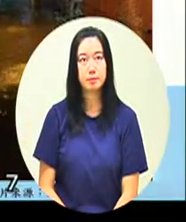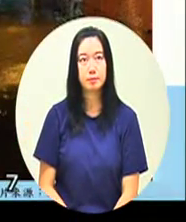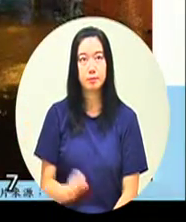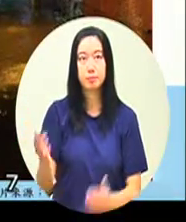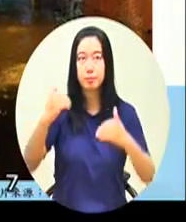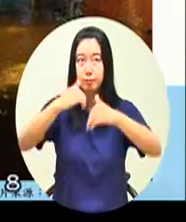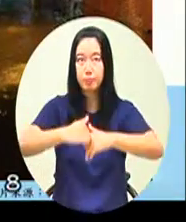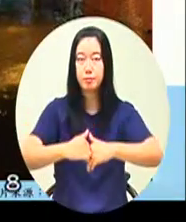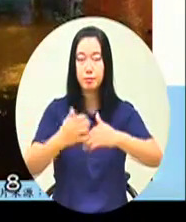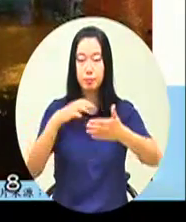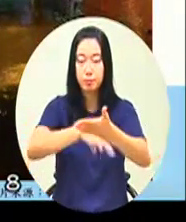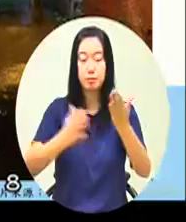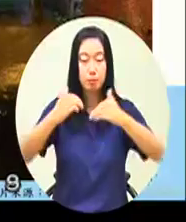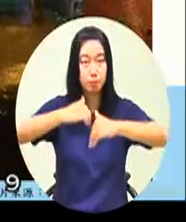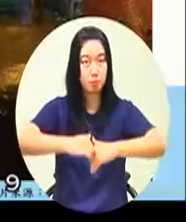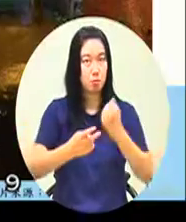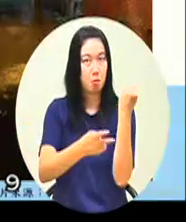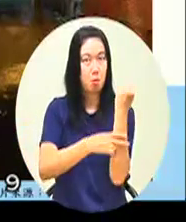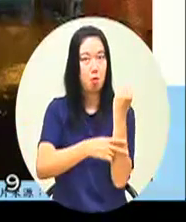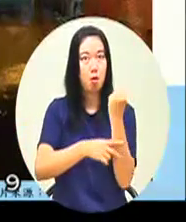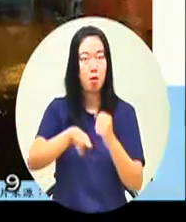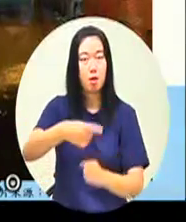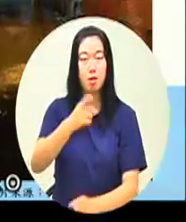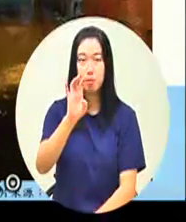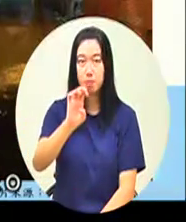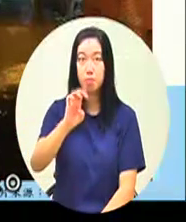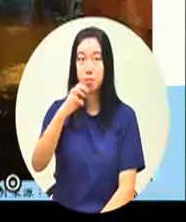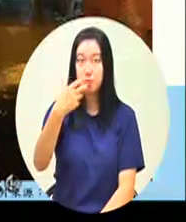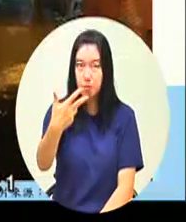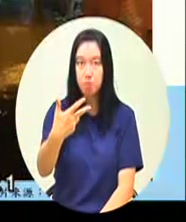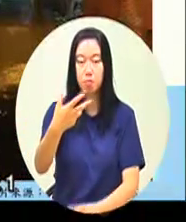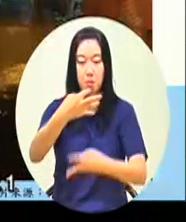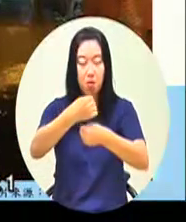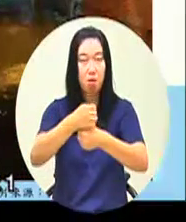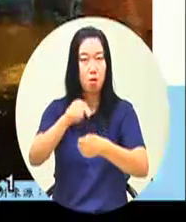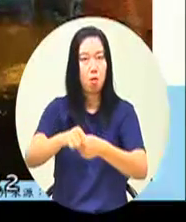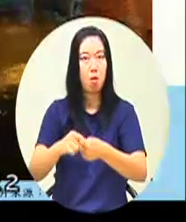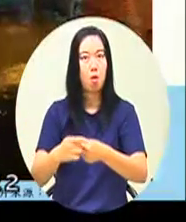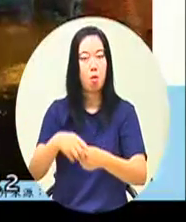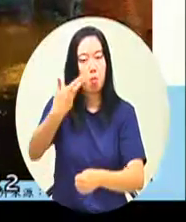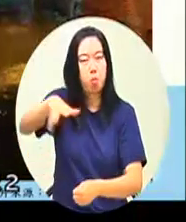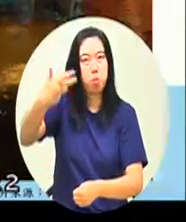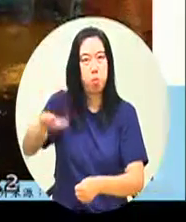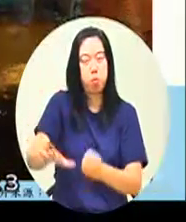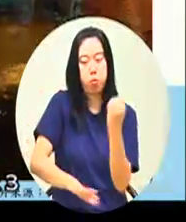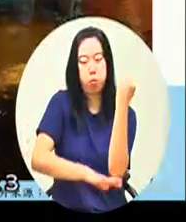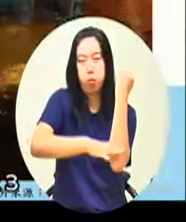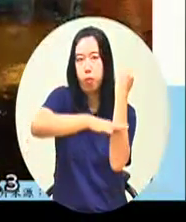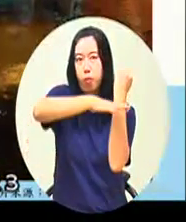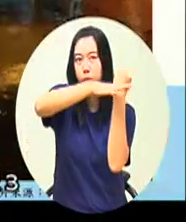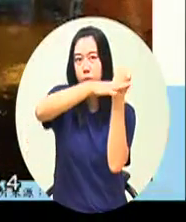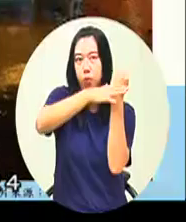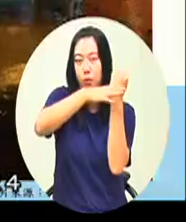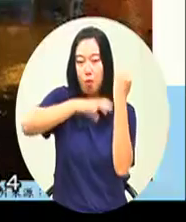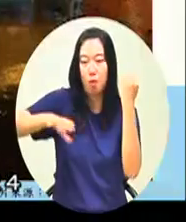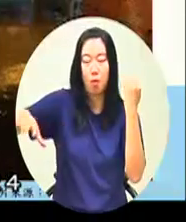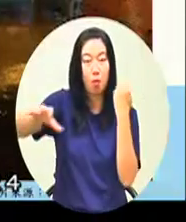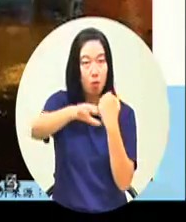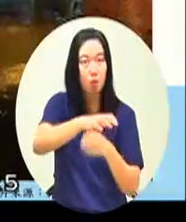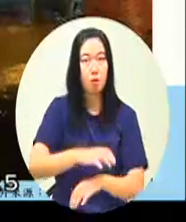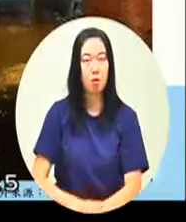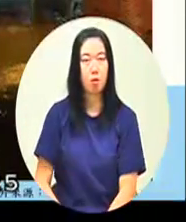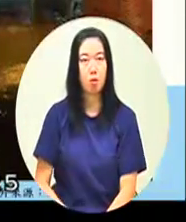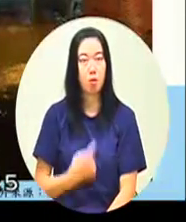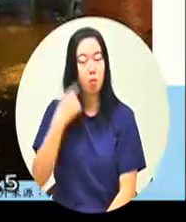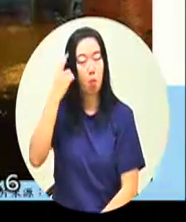坑里147号，所以讲伫家吼，在淹水严重的地区哦，相信不是只有。啊，本席